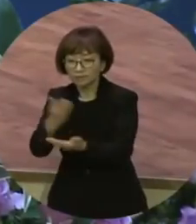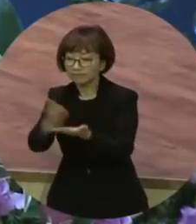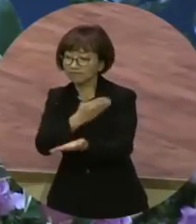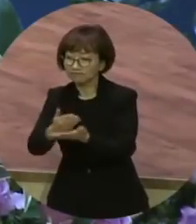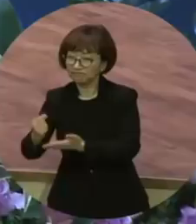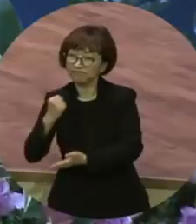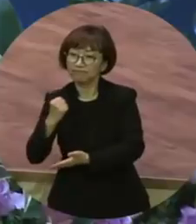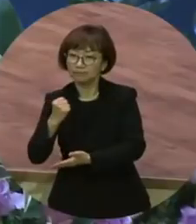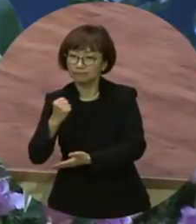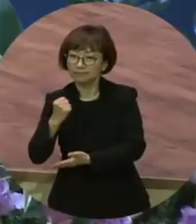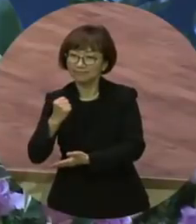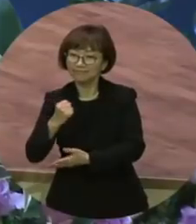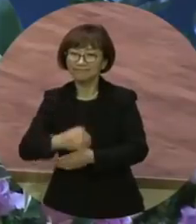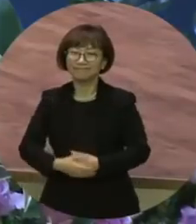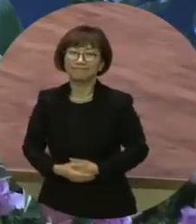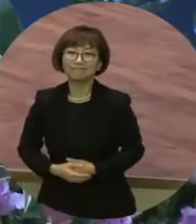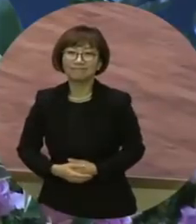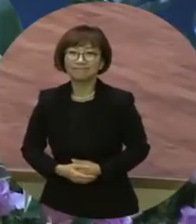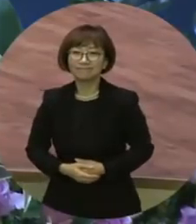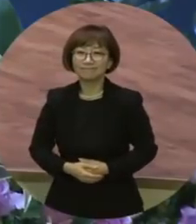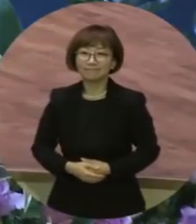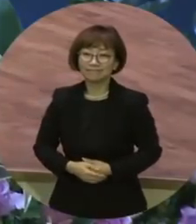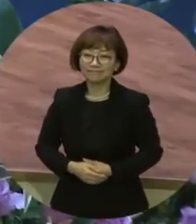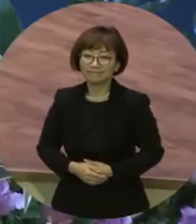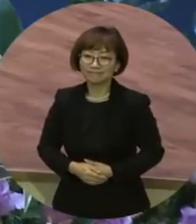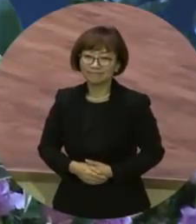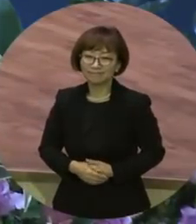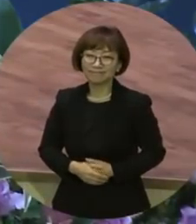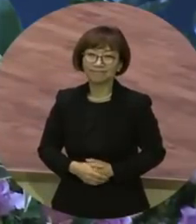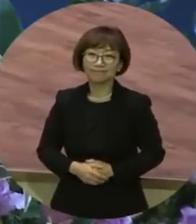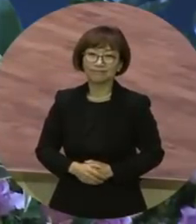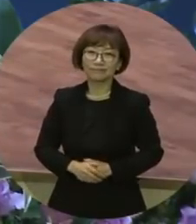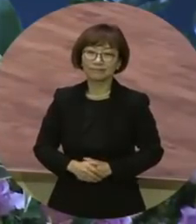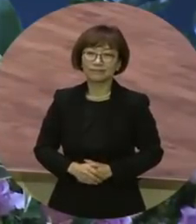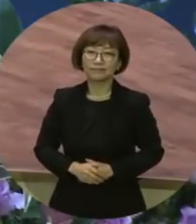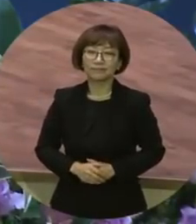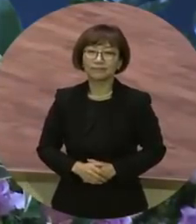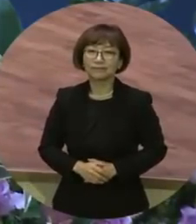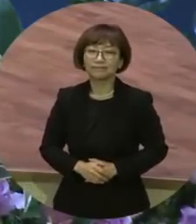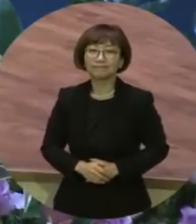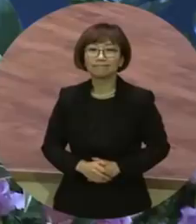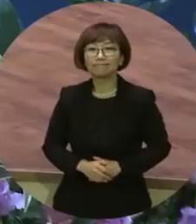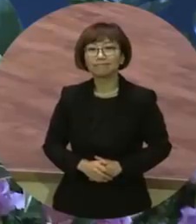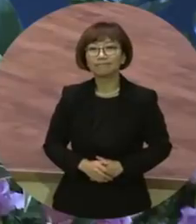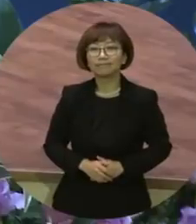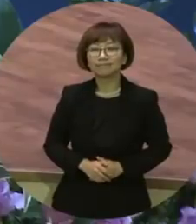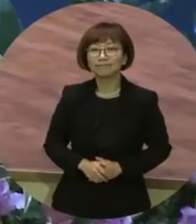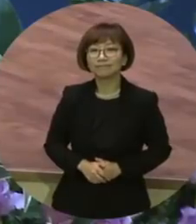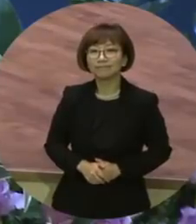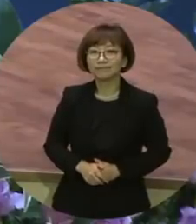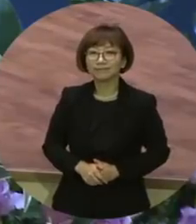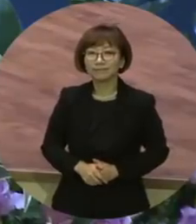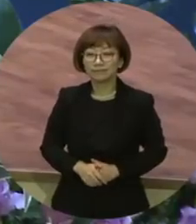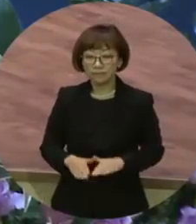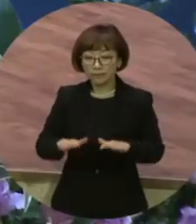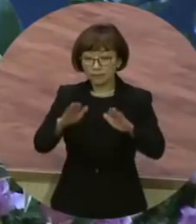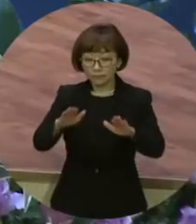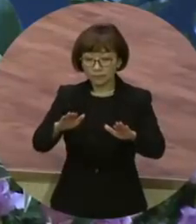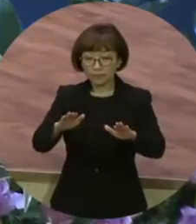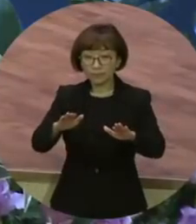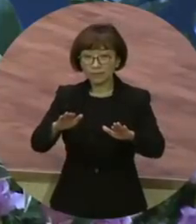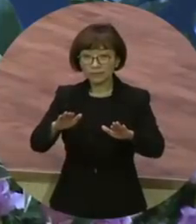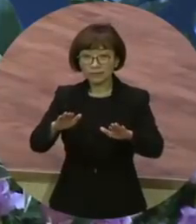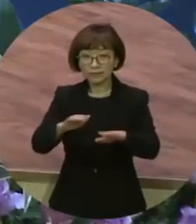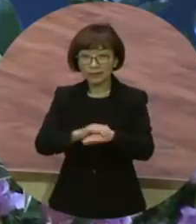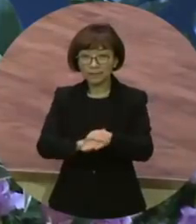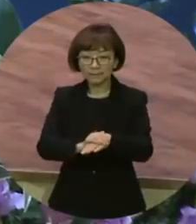무엇이 축복입니까? 그걸 구별할 수 있는 눈만 있으면 우리가 시간을 낭비하지 않을 텐데요. 오늘 본문 역시 바울에게 말도